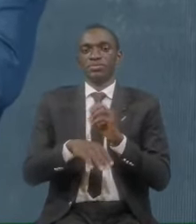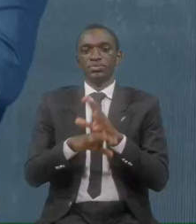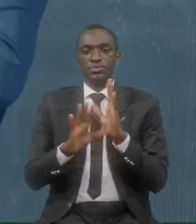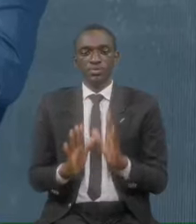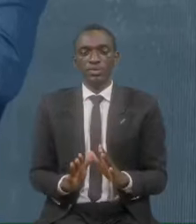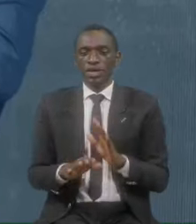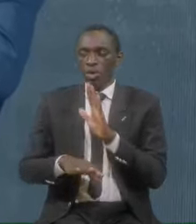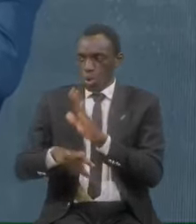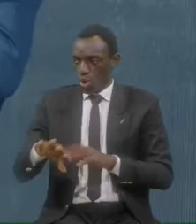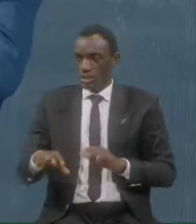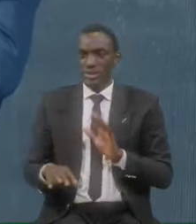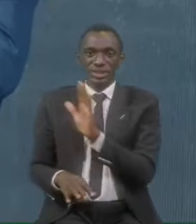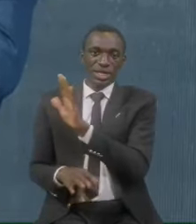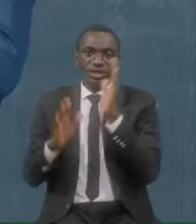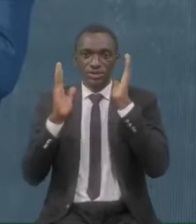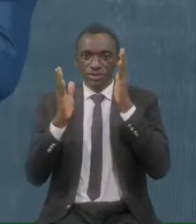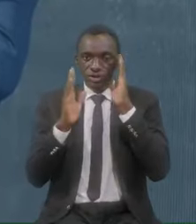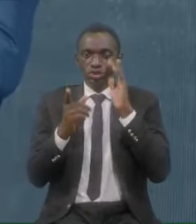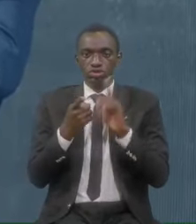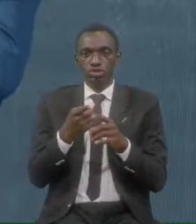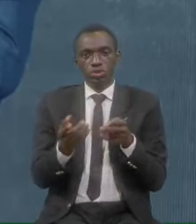il faut vous identifier au